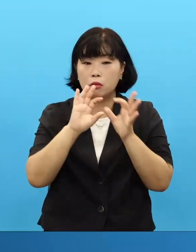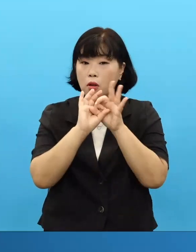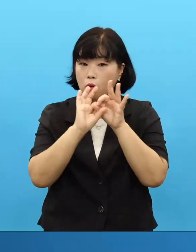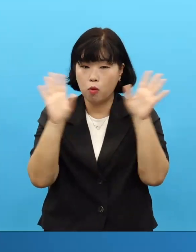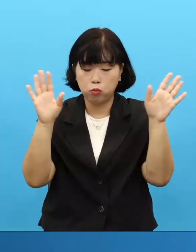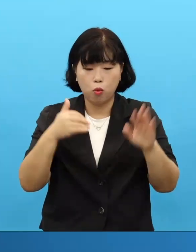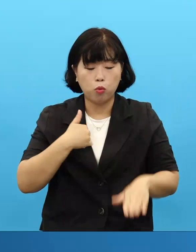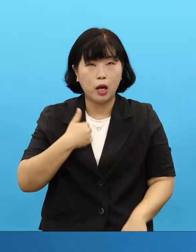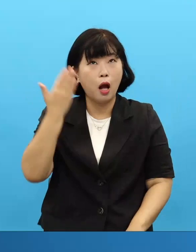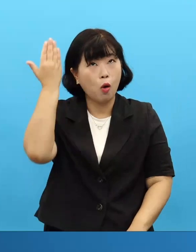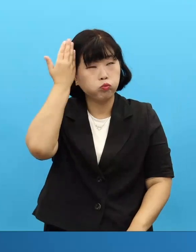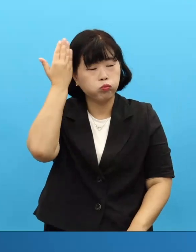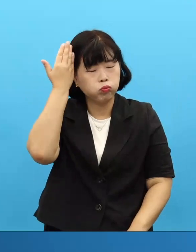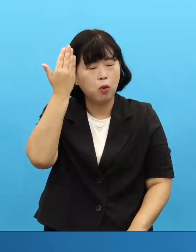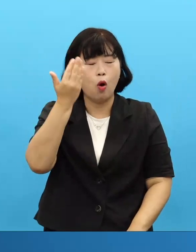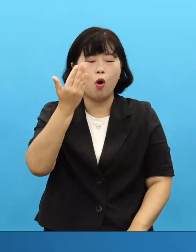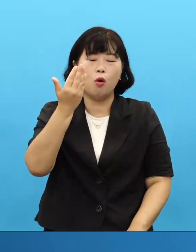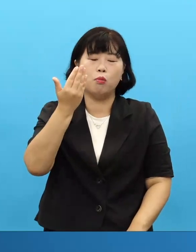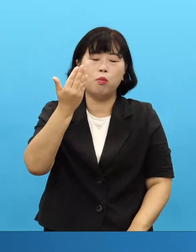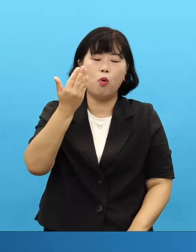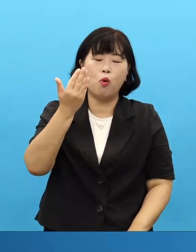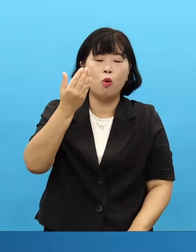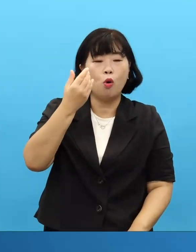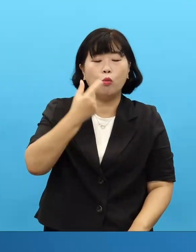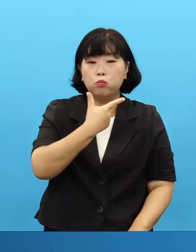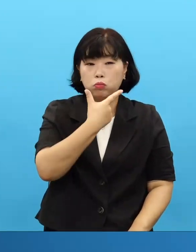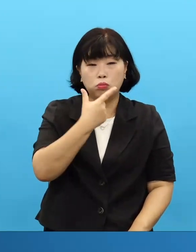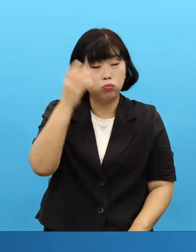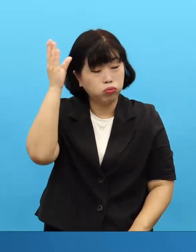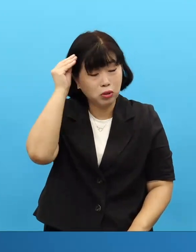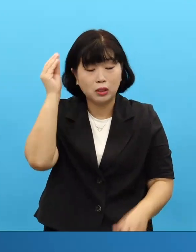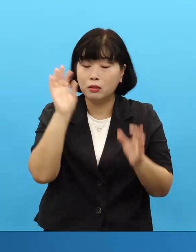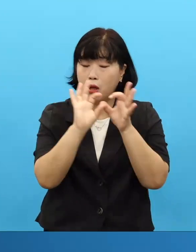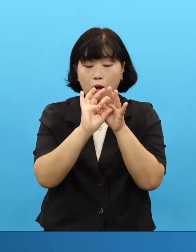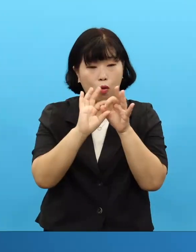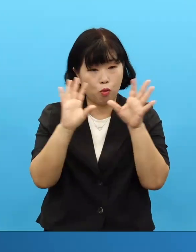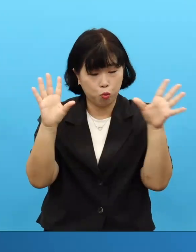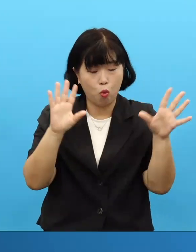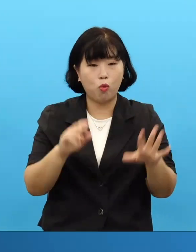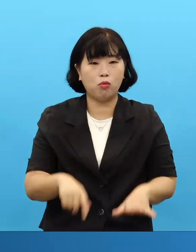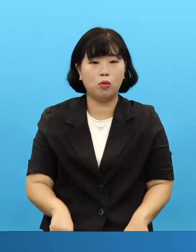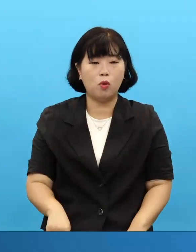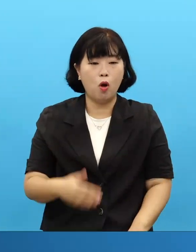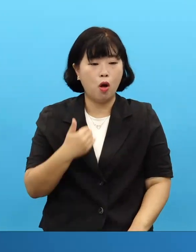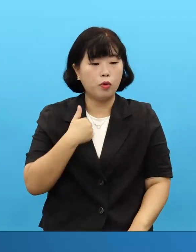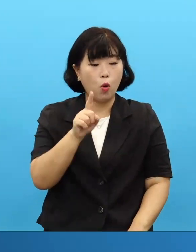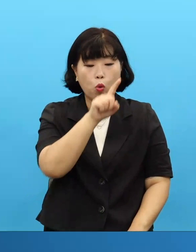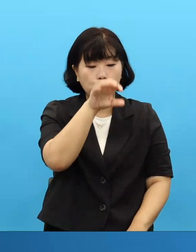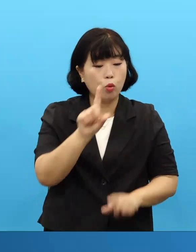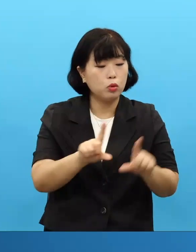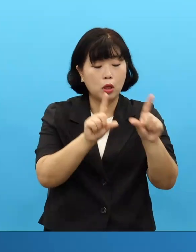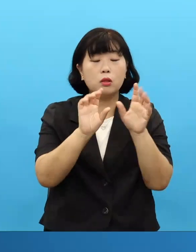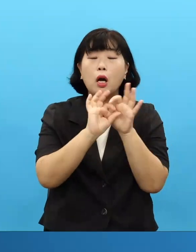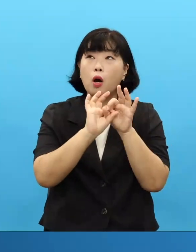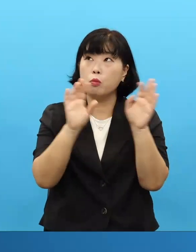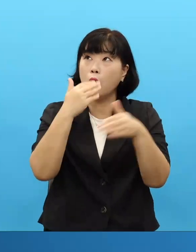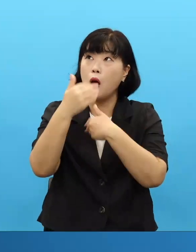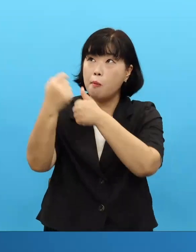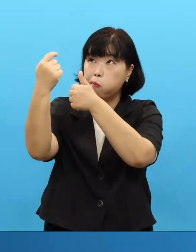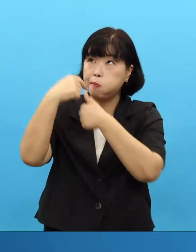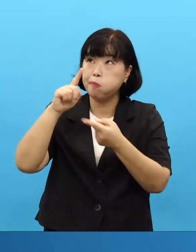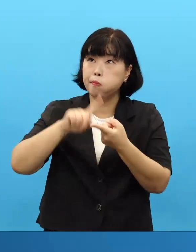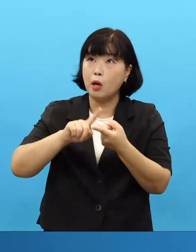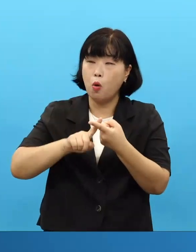your region, or your educational background has nothing to do with anything. 그럼 도대체 뭘 발견했단 말입니까? Then what is it that he